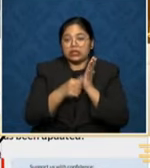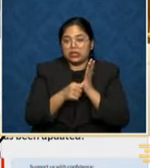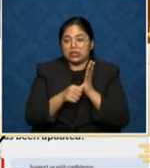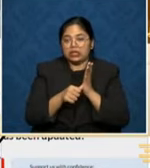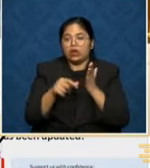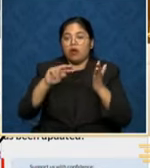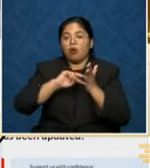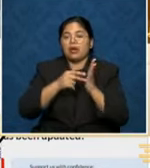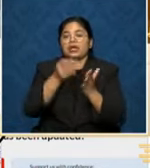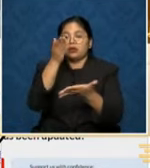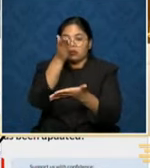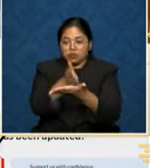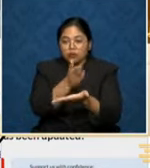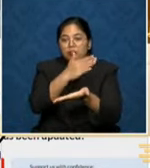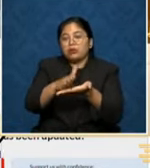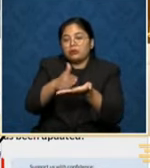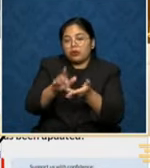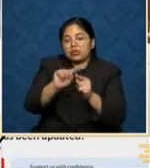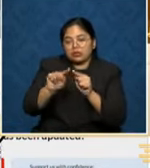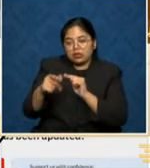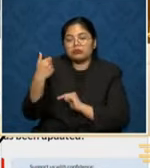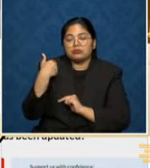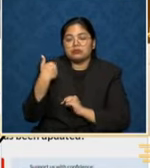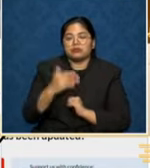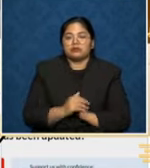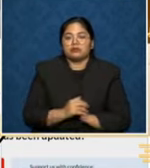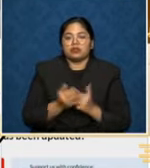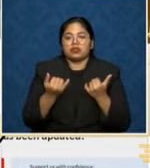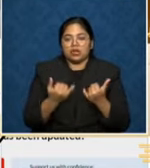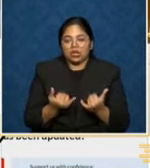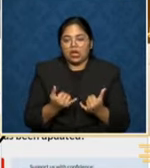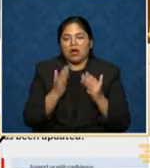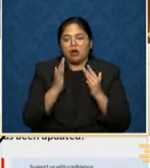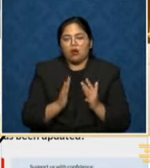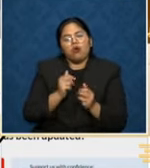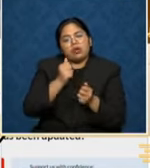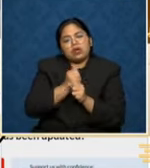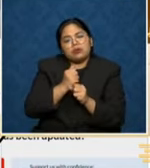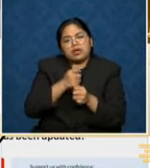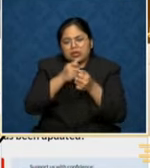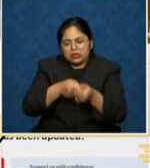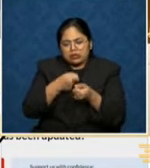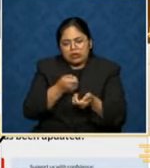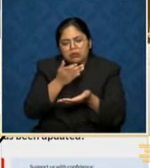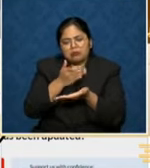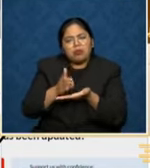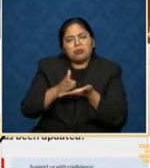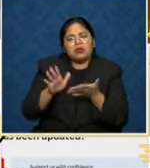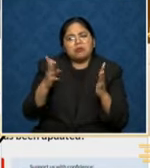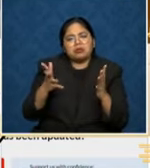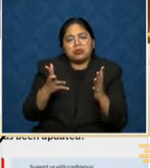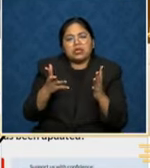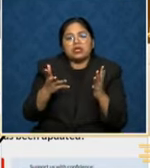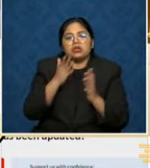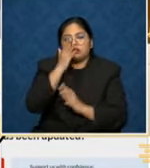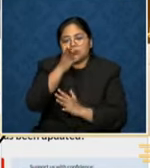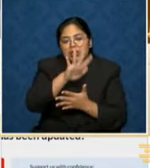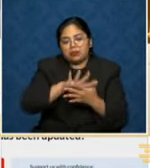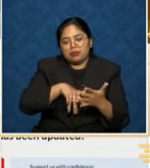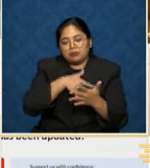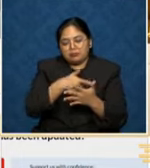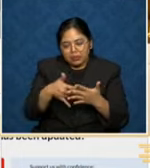พอมาหมดฤดูพักแล้วเนี่ยเกษตรกรก็มีปัญญาชำระหนี้อยู่ดีทำไงก็มีแผนฟื้นฟูเกษตรก